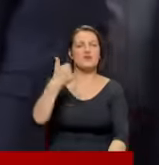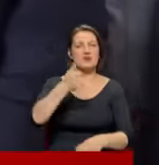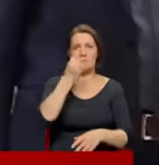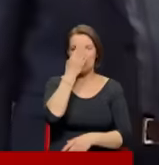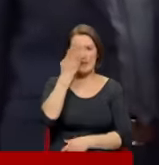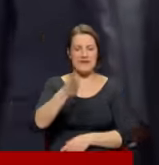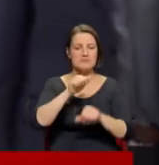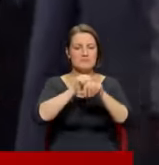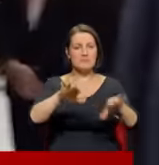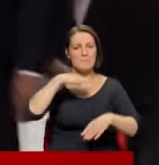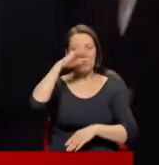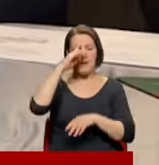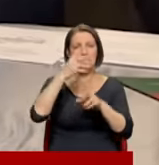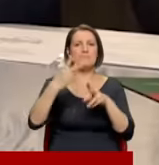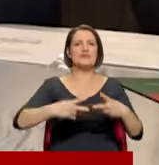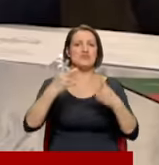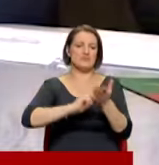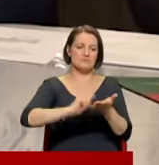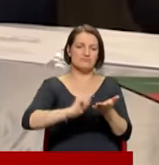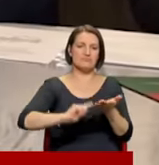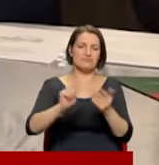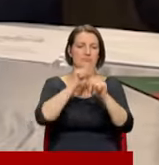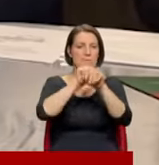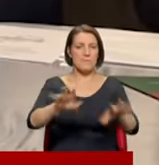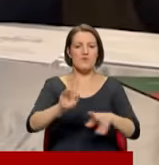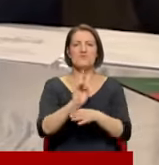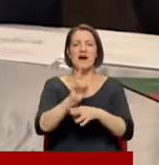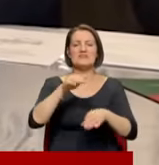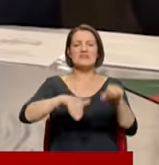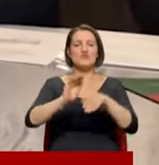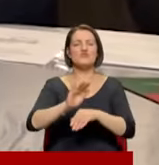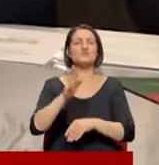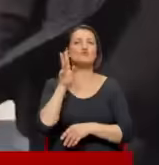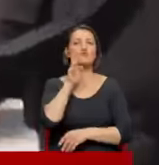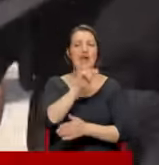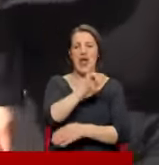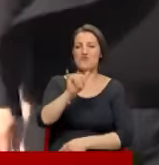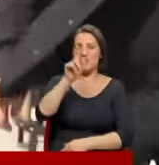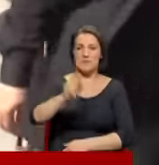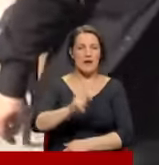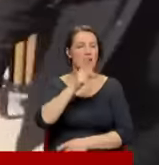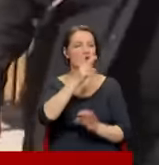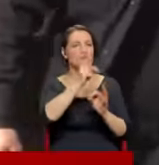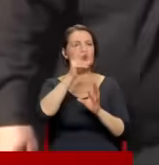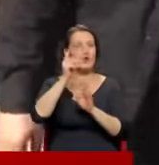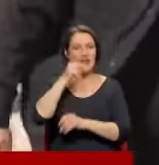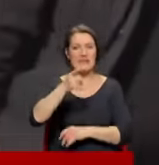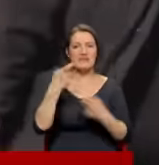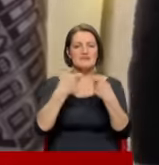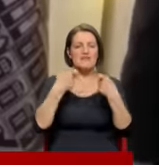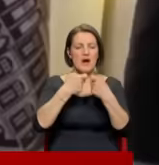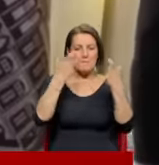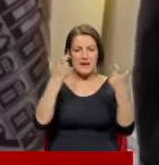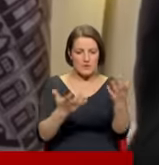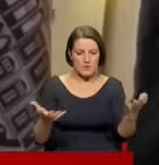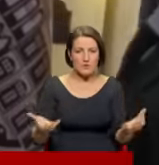Bahçeli yayınladığı bayram mesajında kaleme aldı bu cümleleri. Van seçim sonuçlarını eleştirirken Özel, Türkiye savaş meydanında